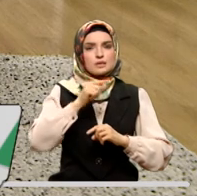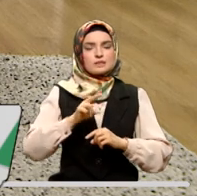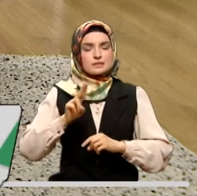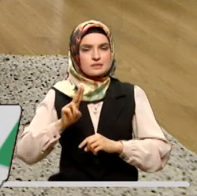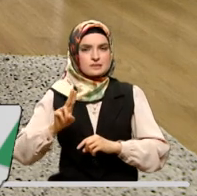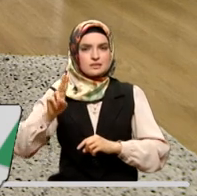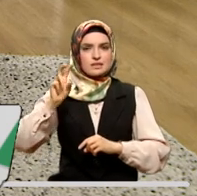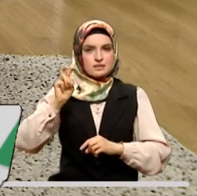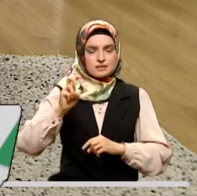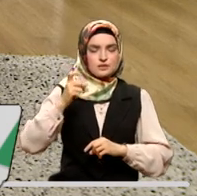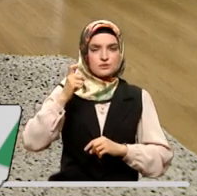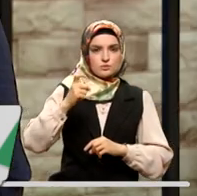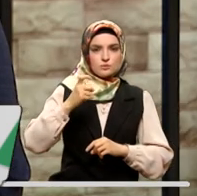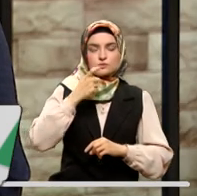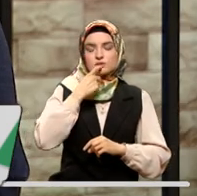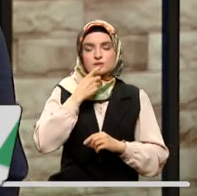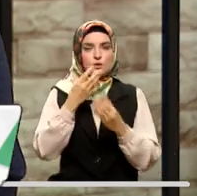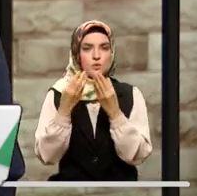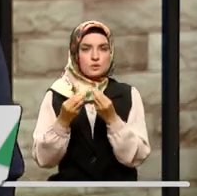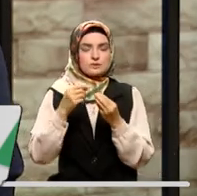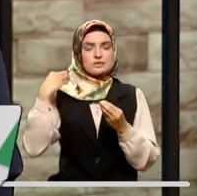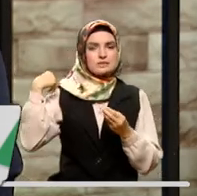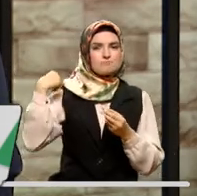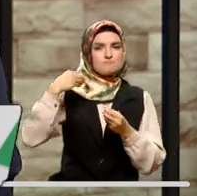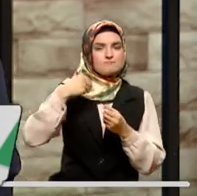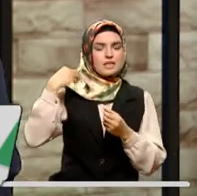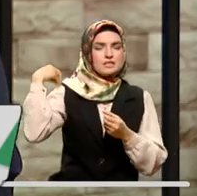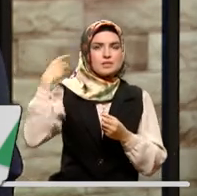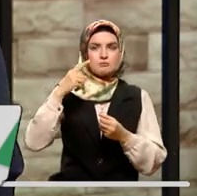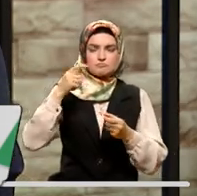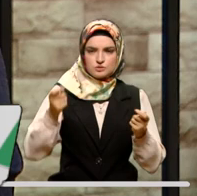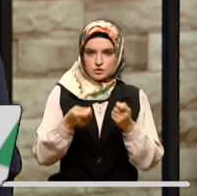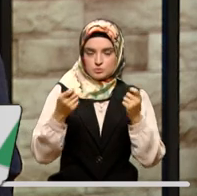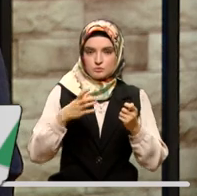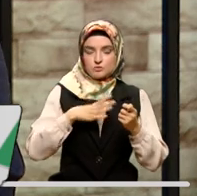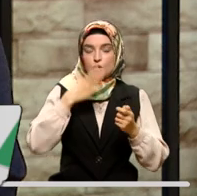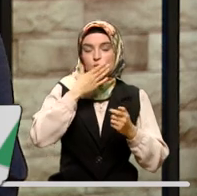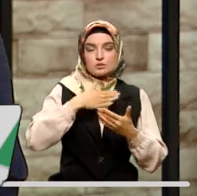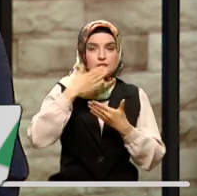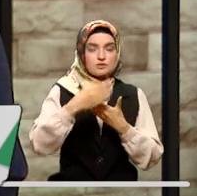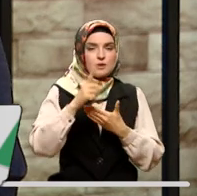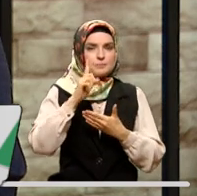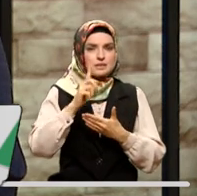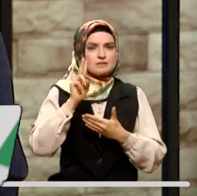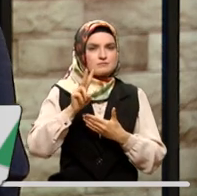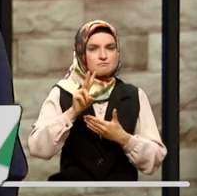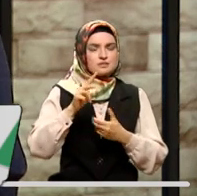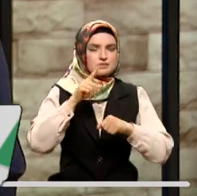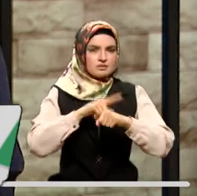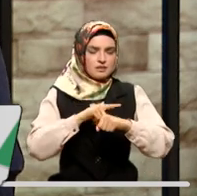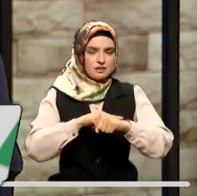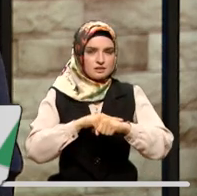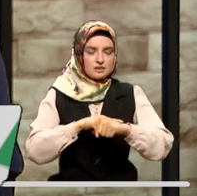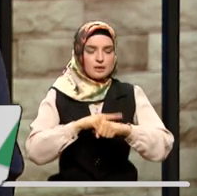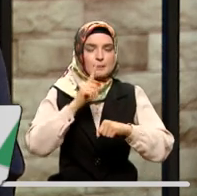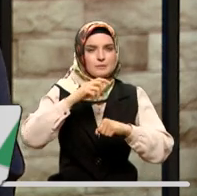yönelik yeni bir çalışmanın içerisindeyiz. Okuldan sonra birer saatlik, ikişer saatlik, haftada 3 gün, 2 gün gibi